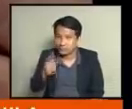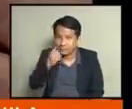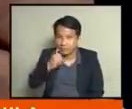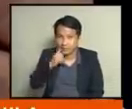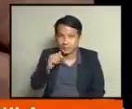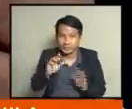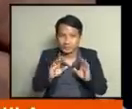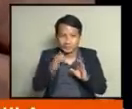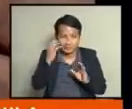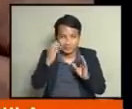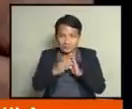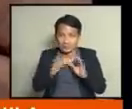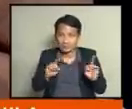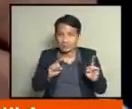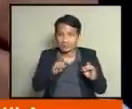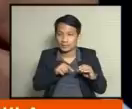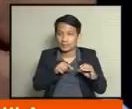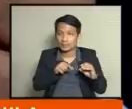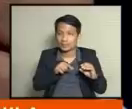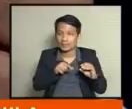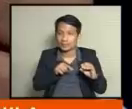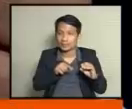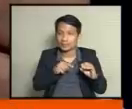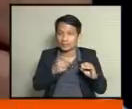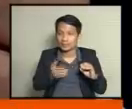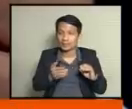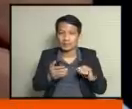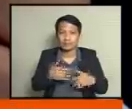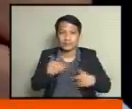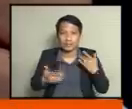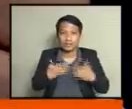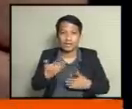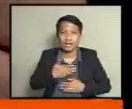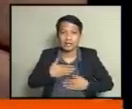po, talaga namang tuwan-tuwa.